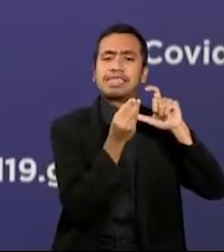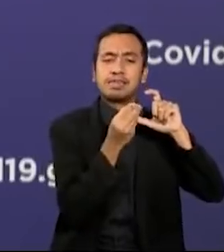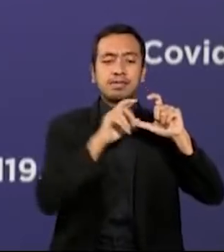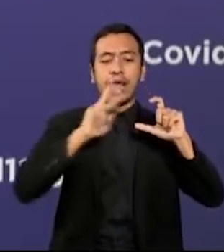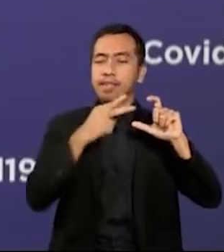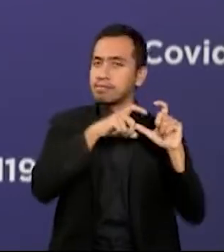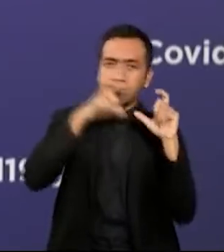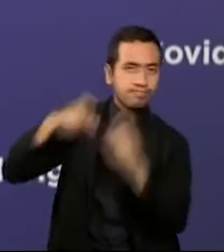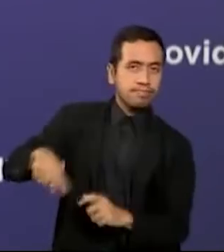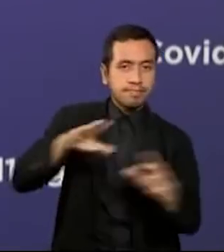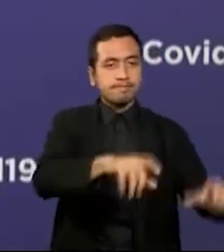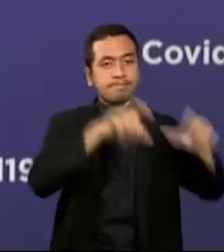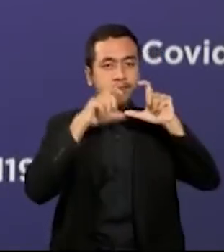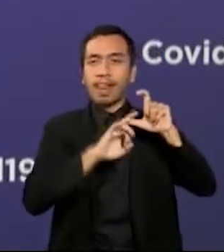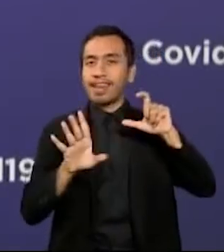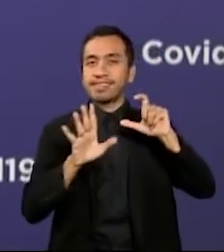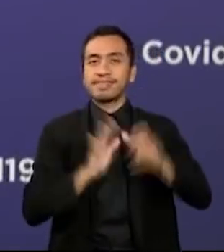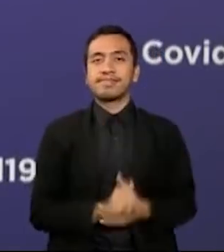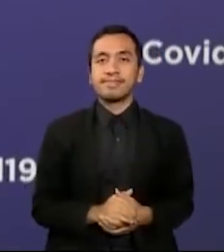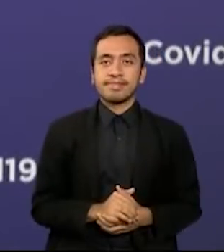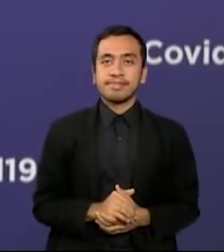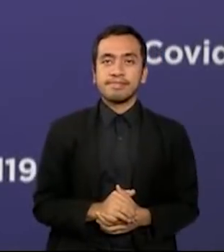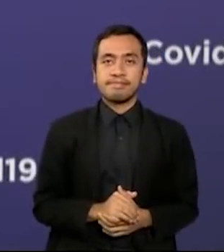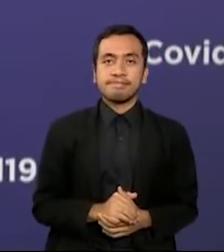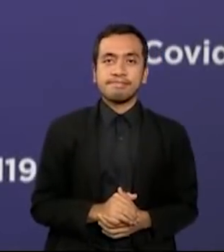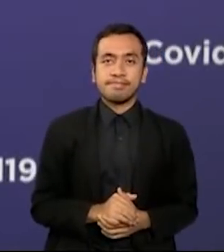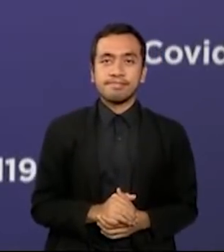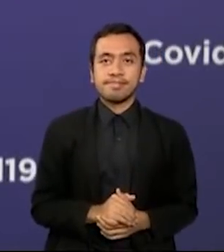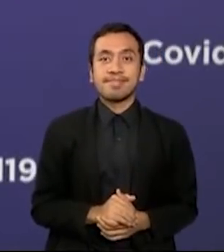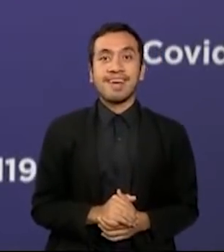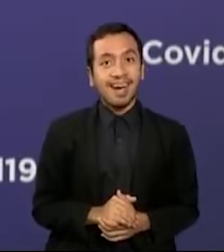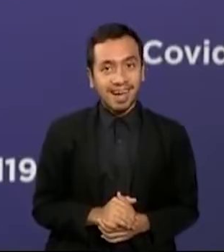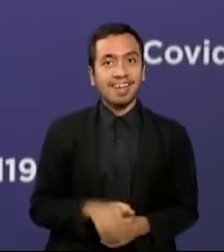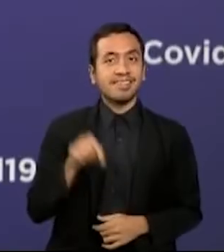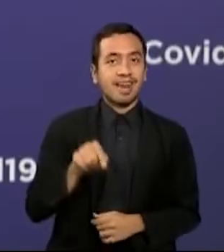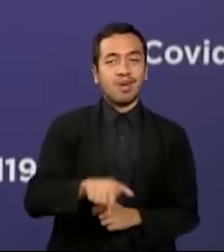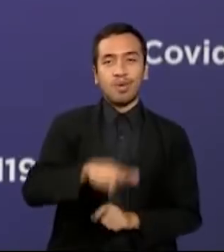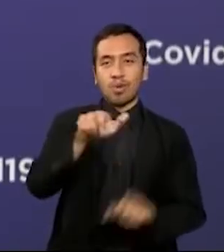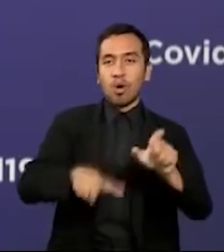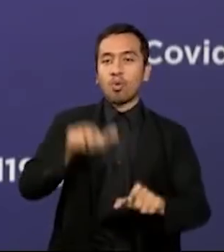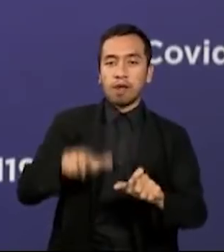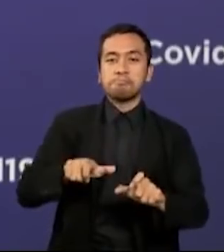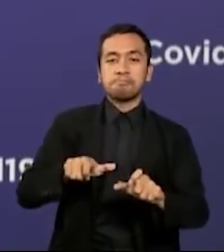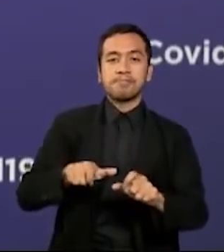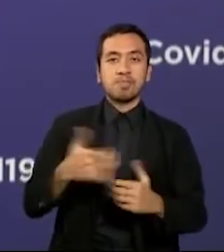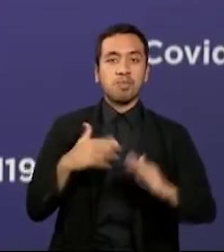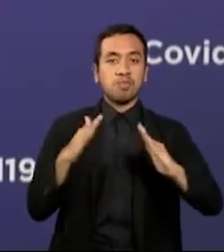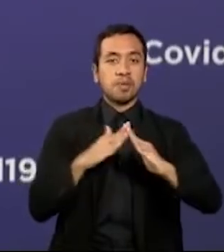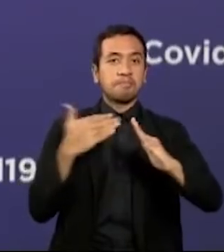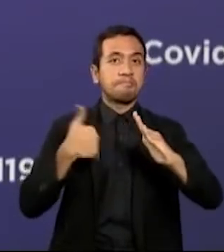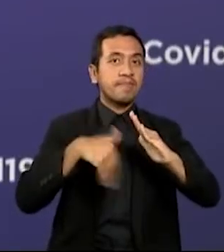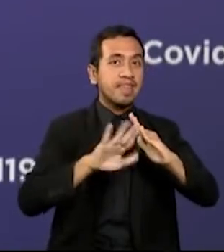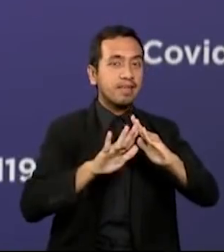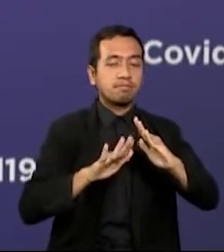diganti. Oleh karena itu, masyarakat disarankan untuk membawa beberapa buah masker ketika harus